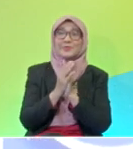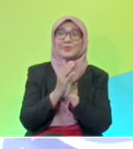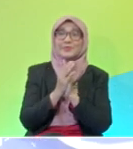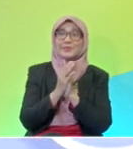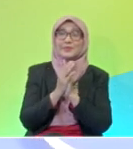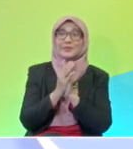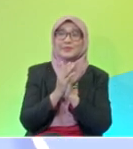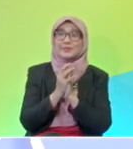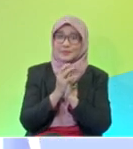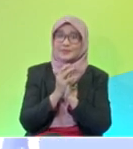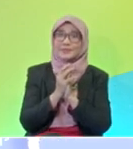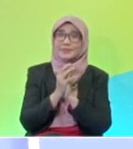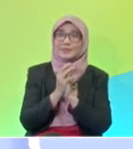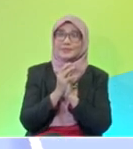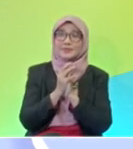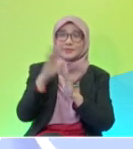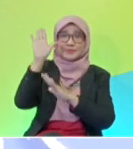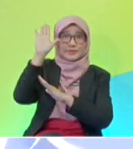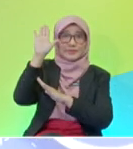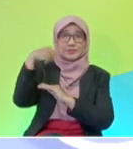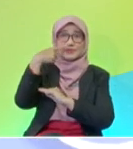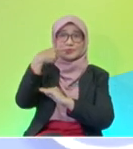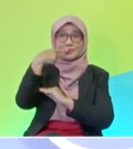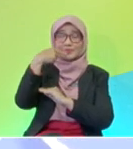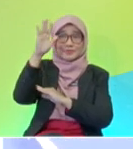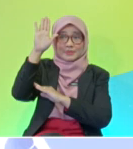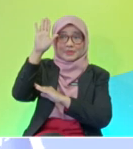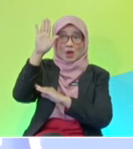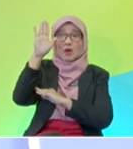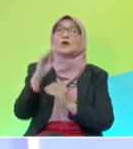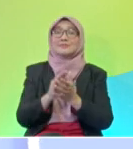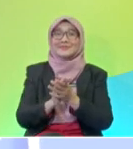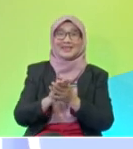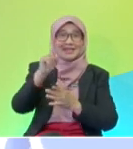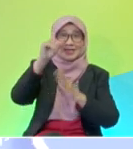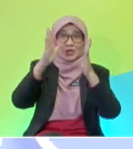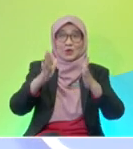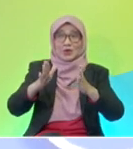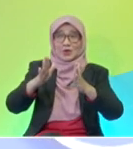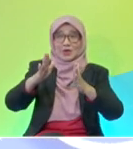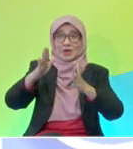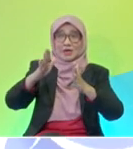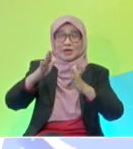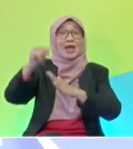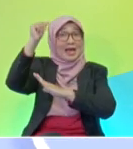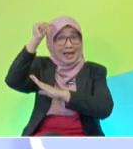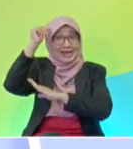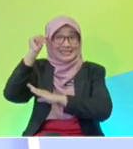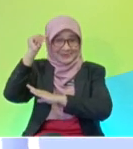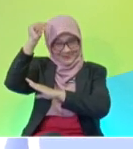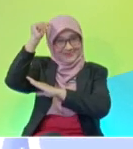murid hmm siapa ya Boleh angkat tangan laju-laju angkat tangan dahulu sayang Wah saya nampak ada